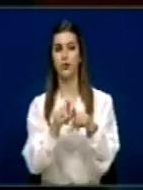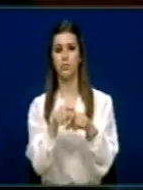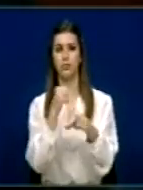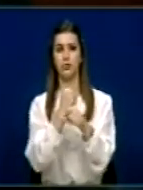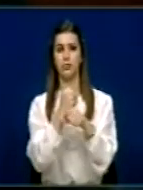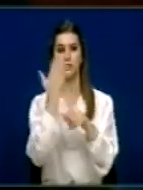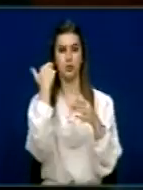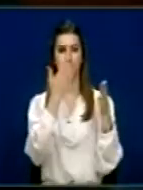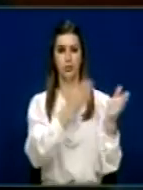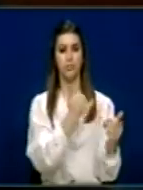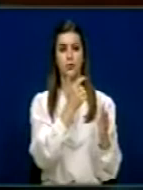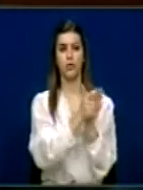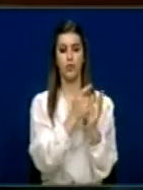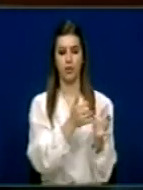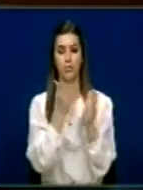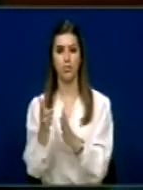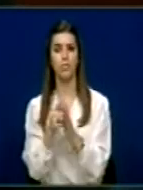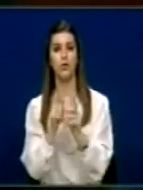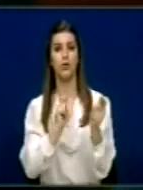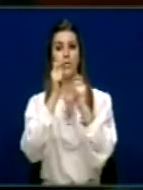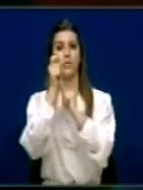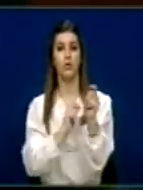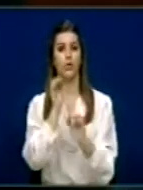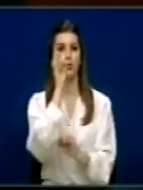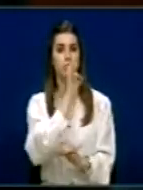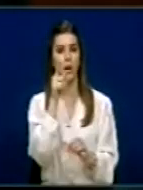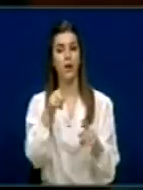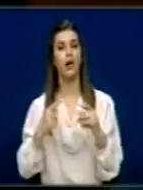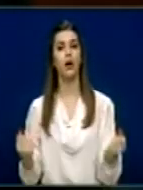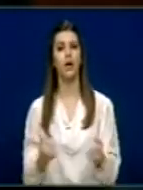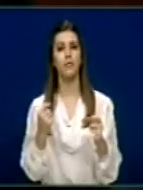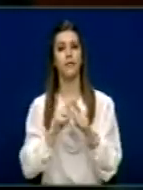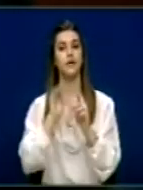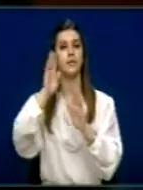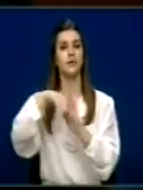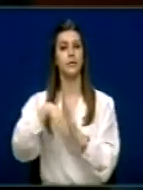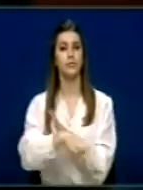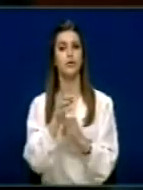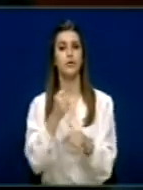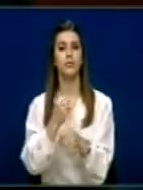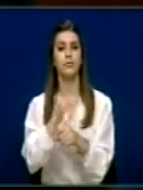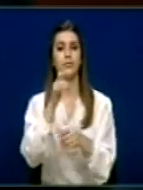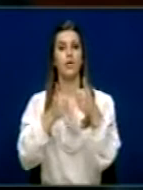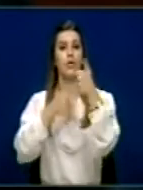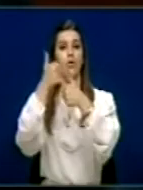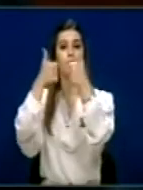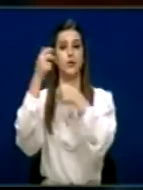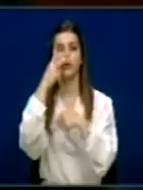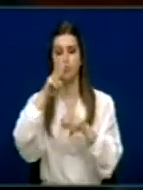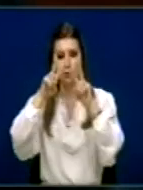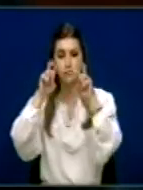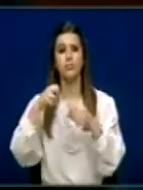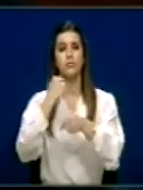kanë qenë të njëjta si atëherë dhe sot nuk janë përmirësuar, mirë po aktiviteti i autoritetit të konkurrencës e veçanërisht hetimet